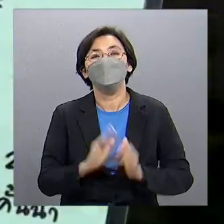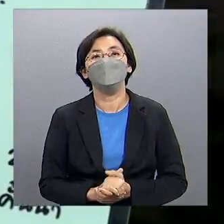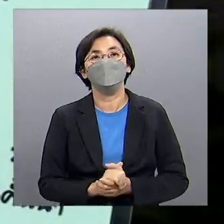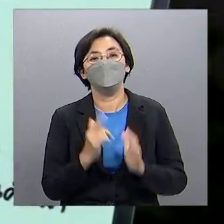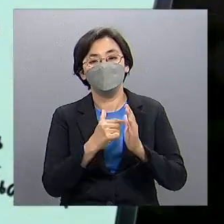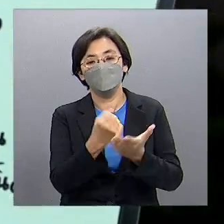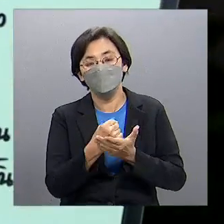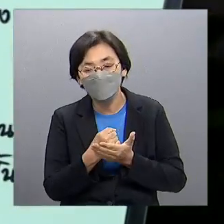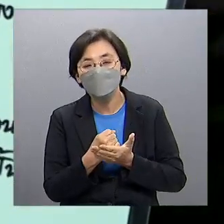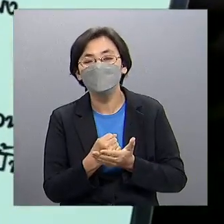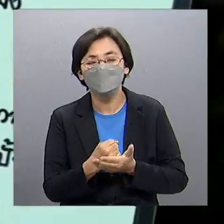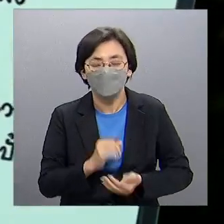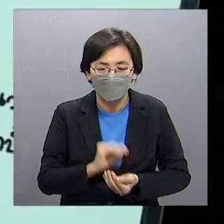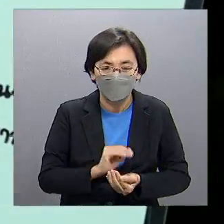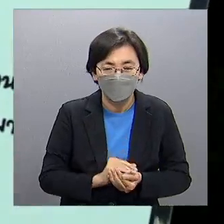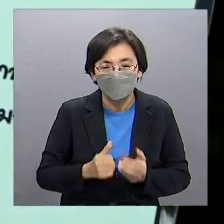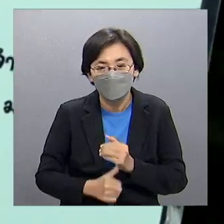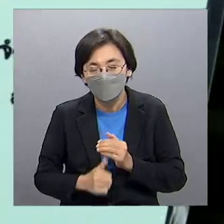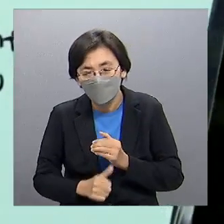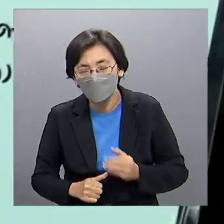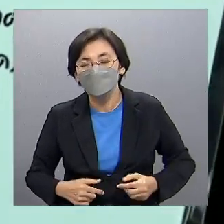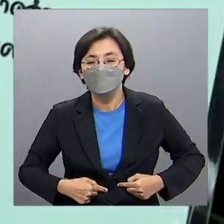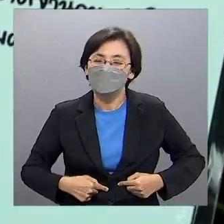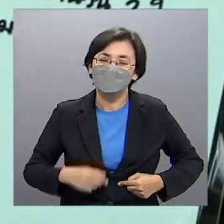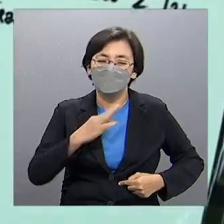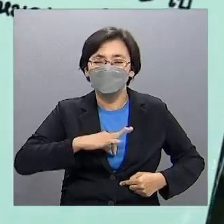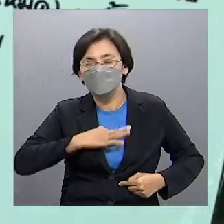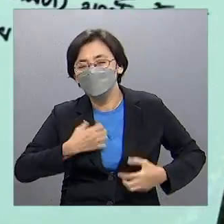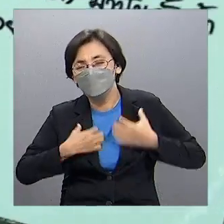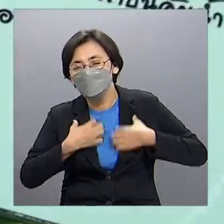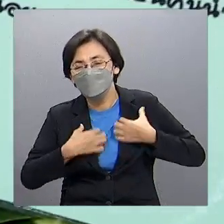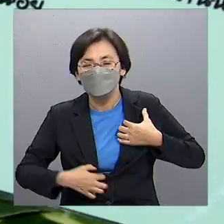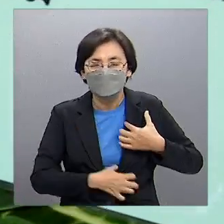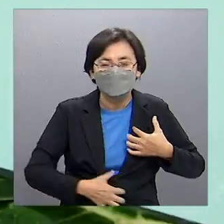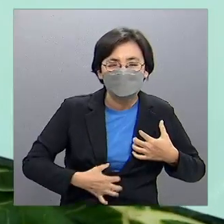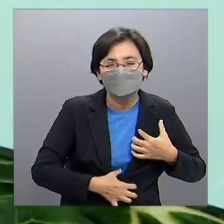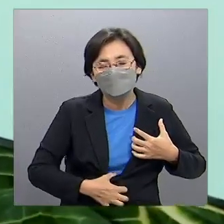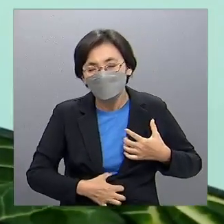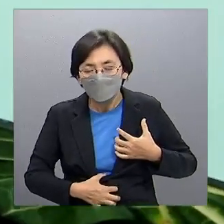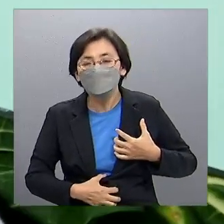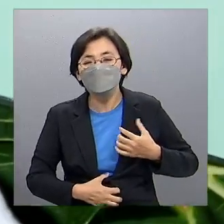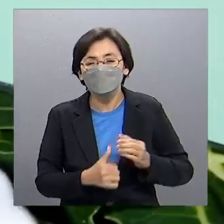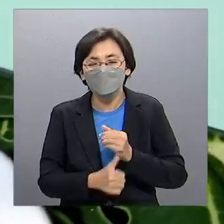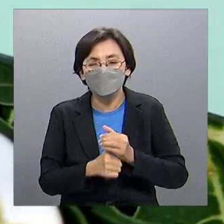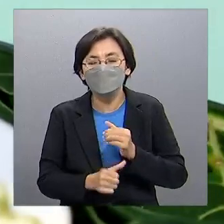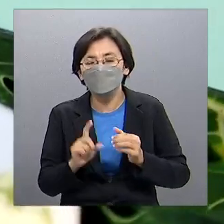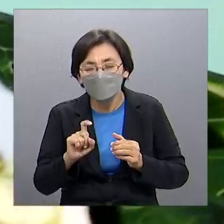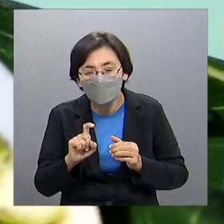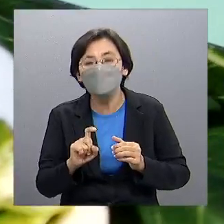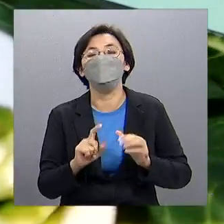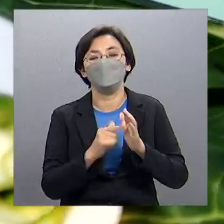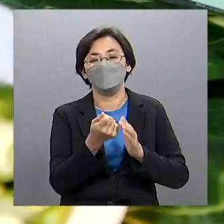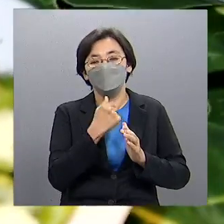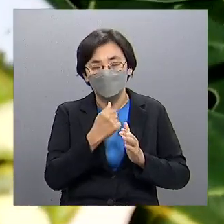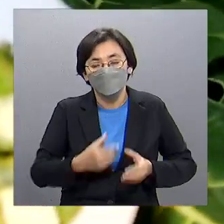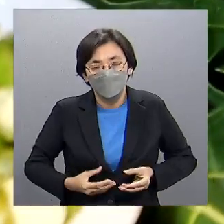ที่อุดตันเช่นเราจุกเสียดแน่นเฟ้อกินยาเข้าไปให้รู้สึกว่าโล่งขับถ่ายไม่ออกกินรู้ออกให้กากลำไส้ของเราไม่ค้างอยู่อย่